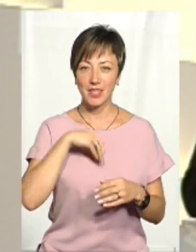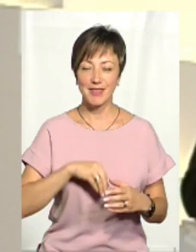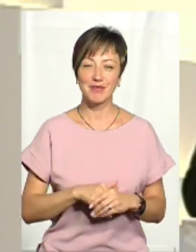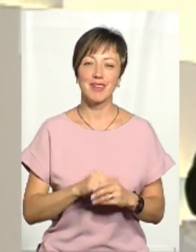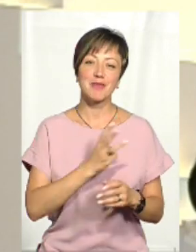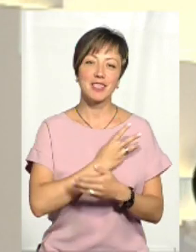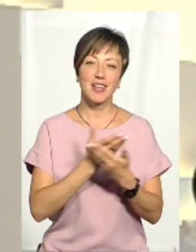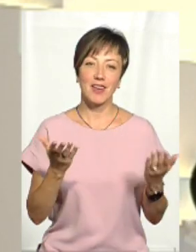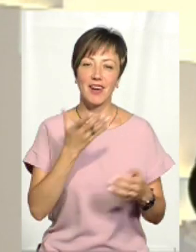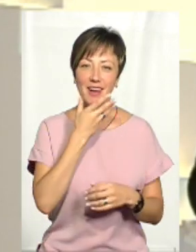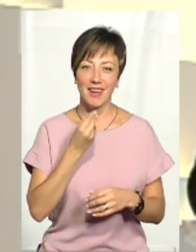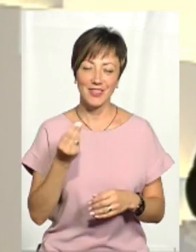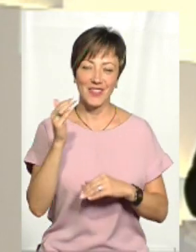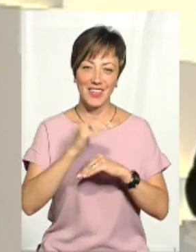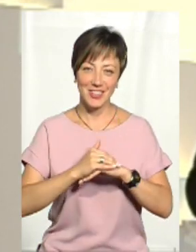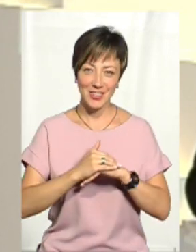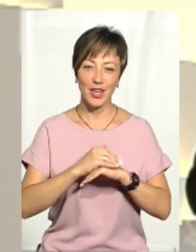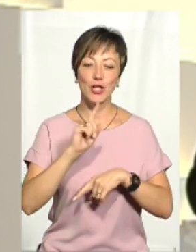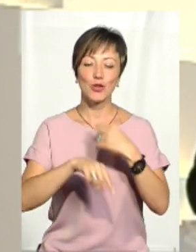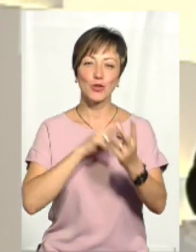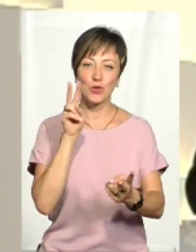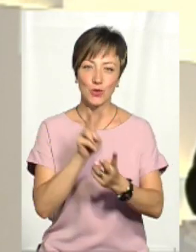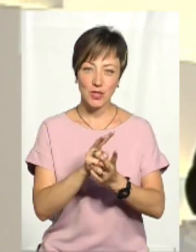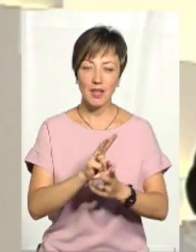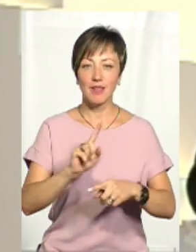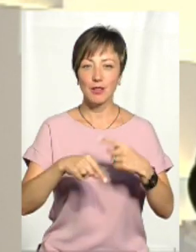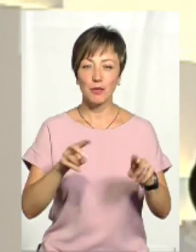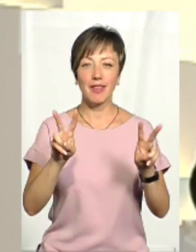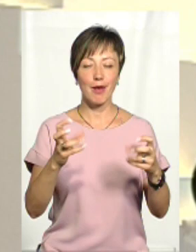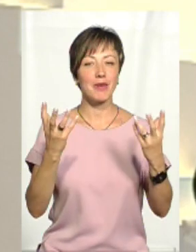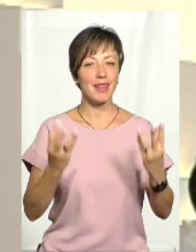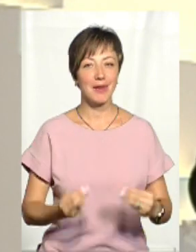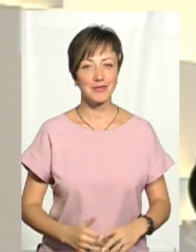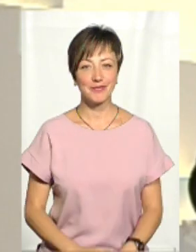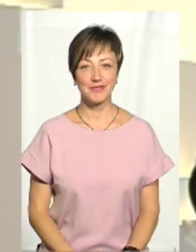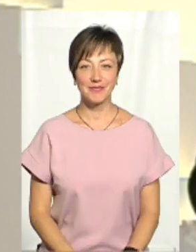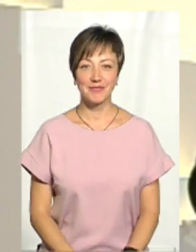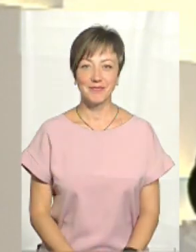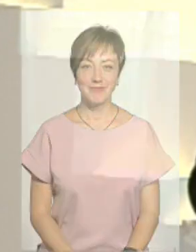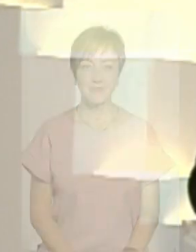поїдять. Бажаю всім гарного вечора та до зустрічі у наступній темі дня.